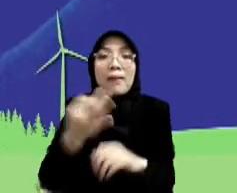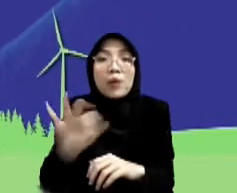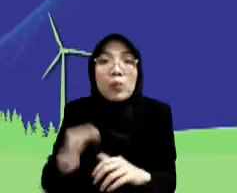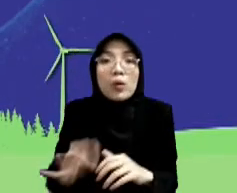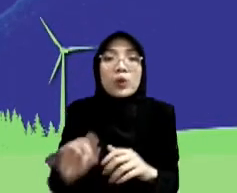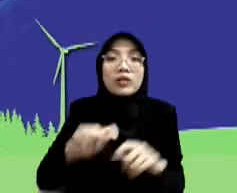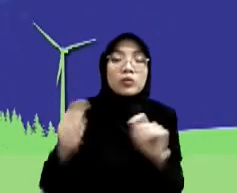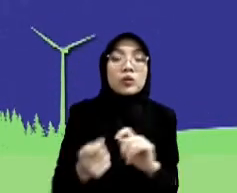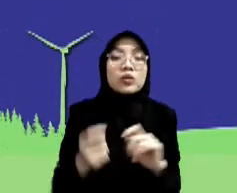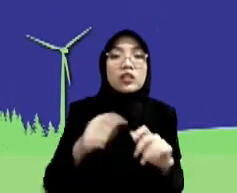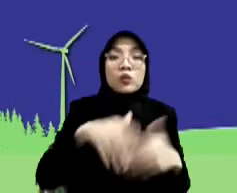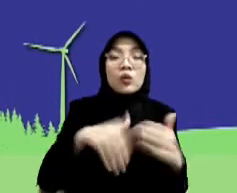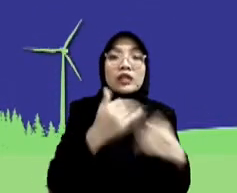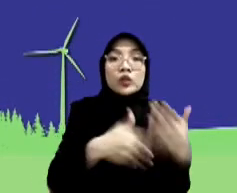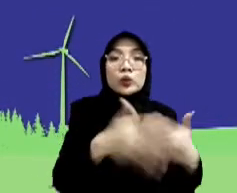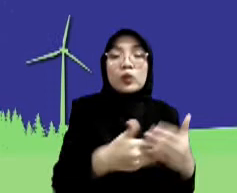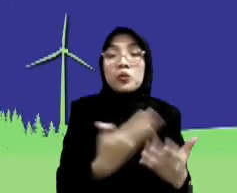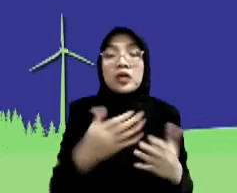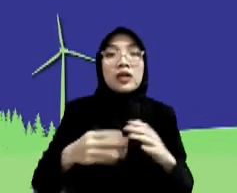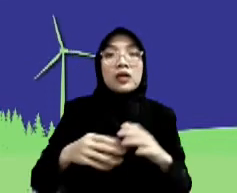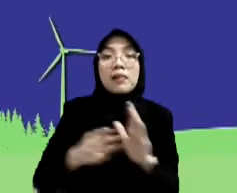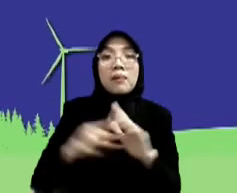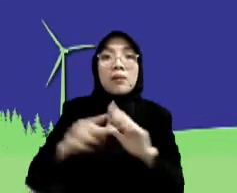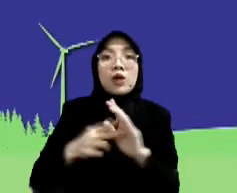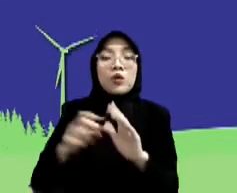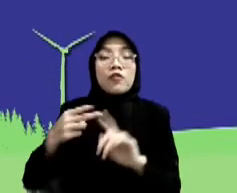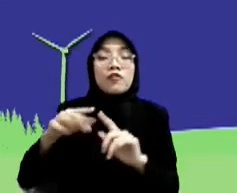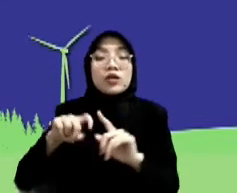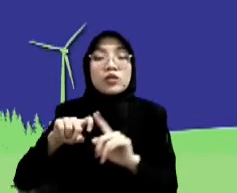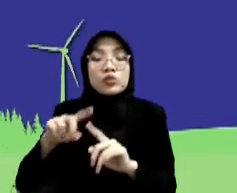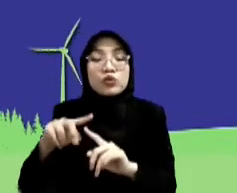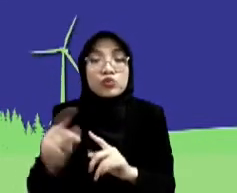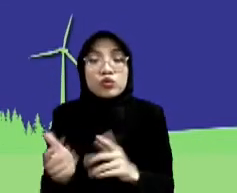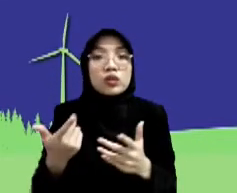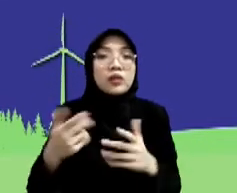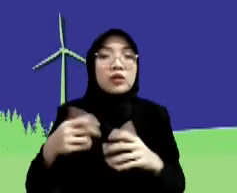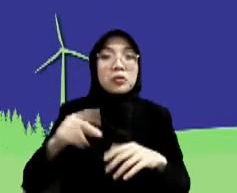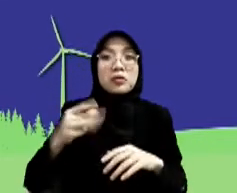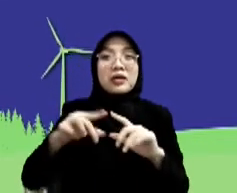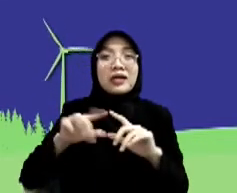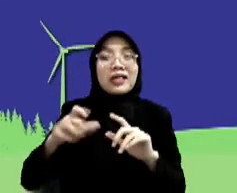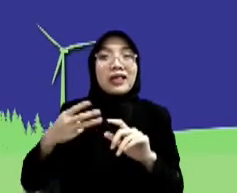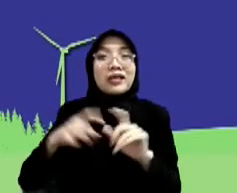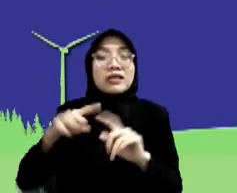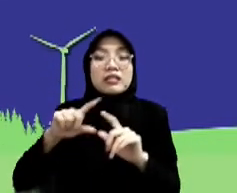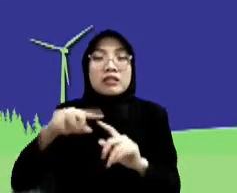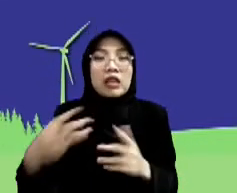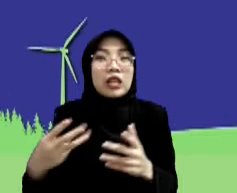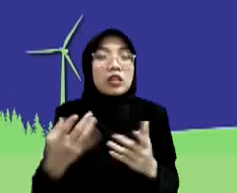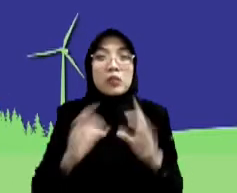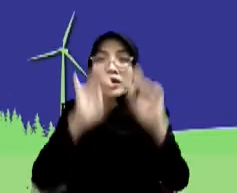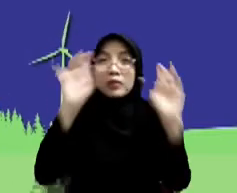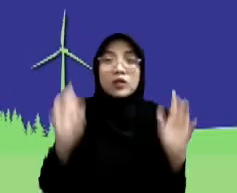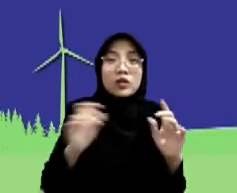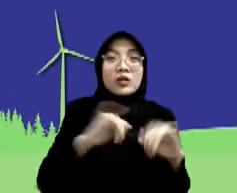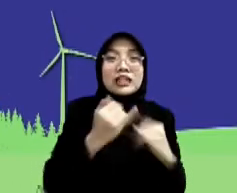itu Manufacturing health care Parel eh Real Estate dan hal-hal seperti itu ya those kind of